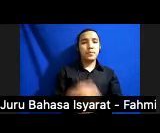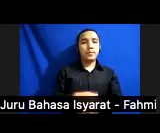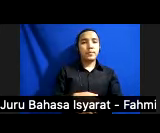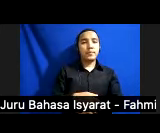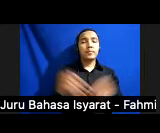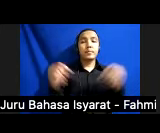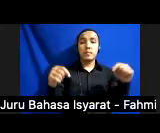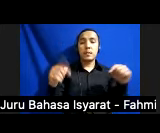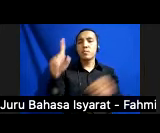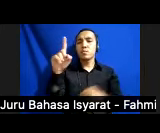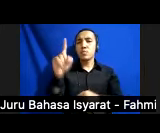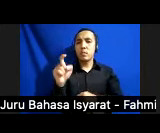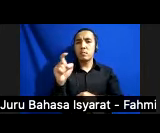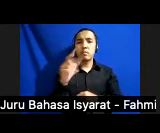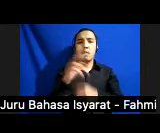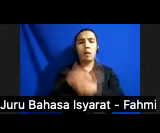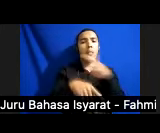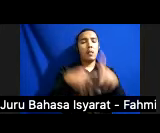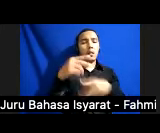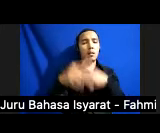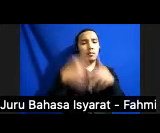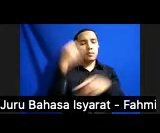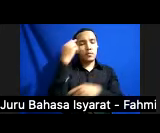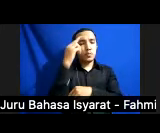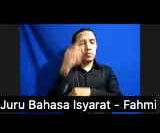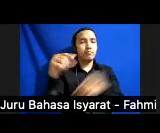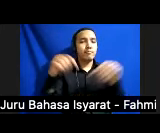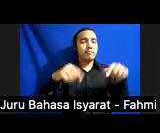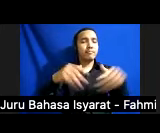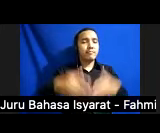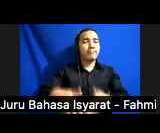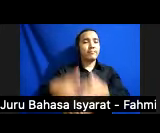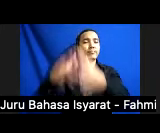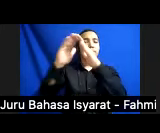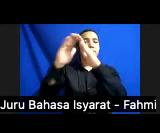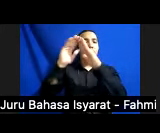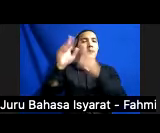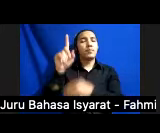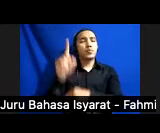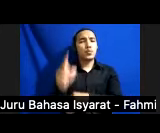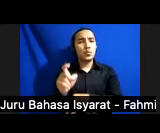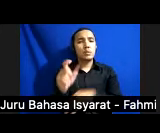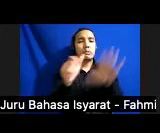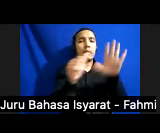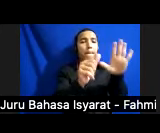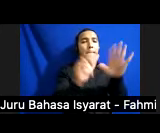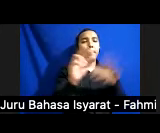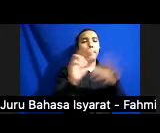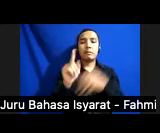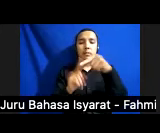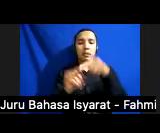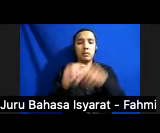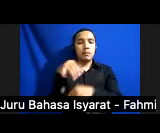sini dibangun yang memerlukan adalah 6 RT. Jadi kan kita libatkan ke 6 RT-nya